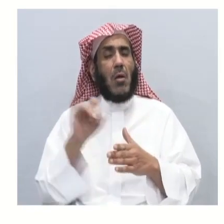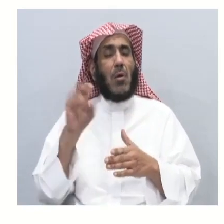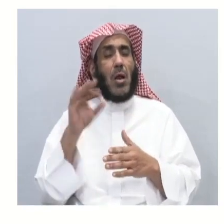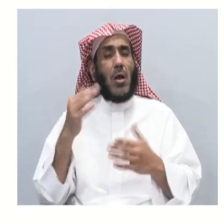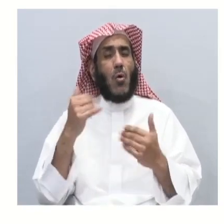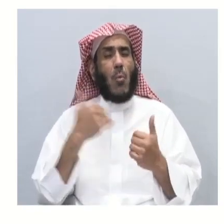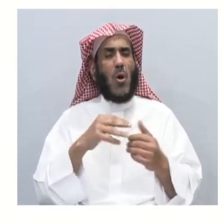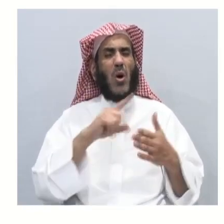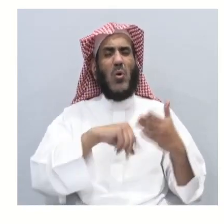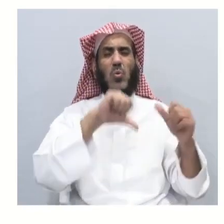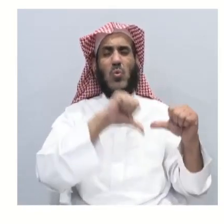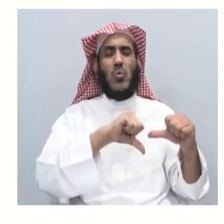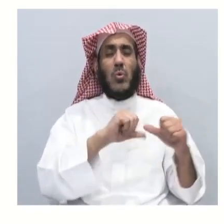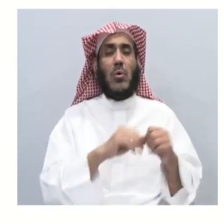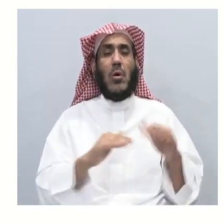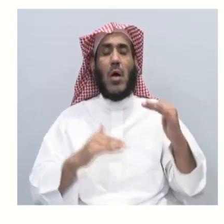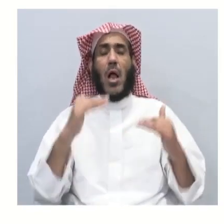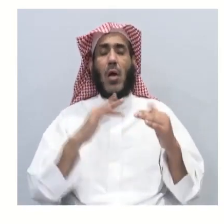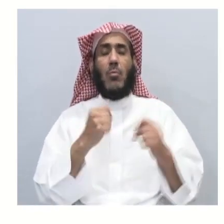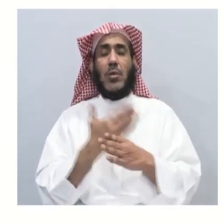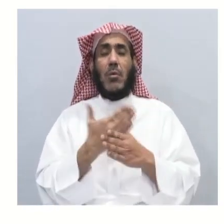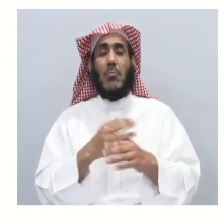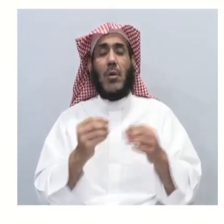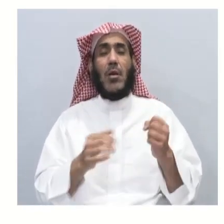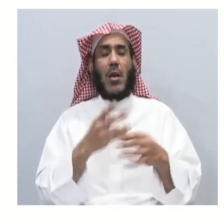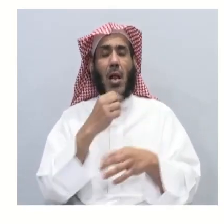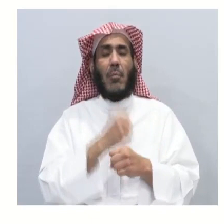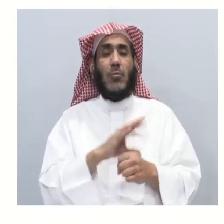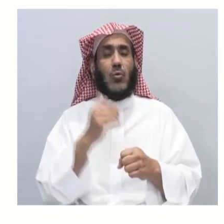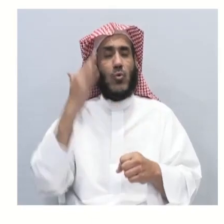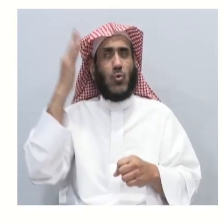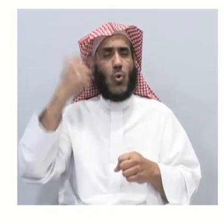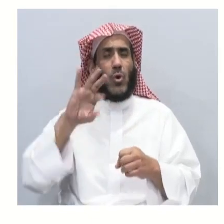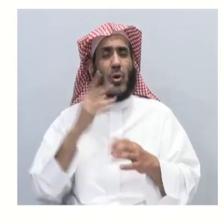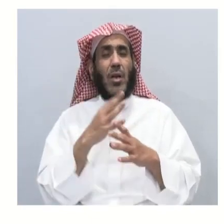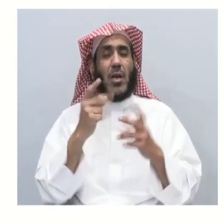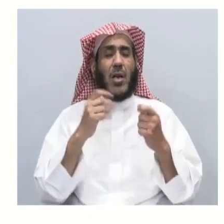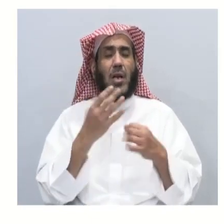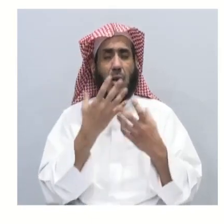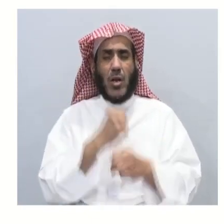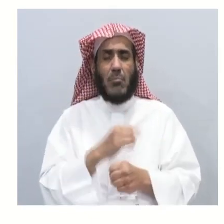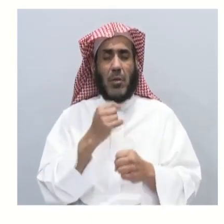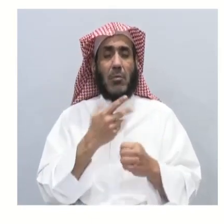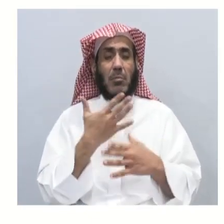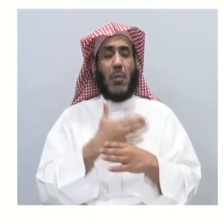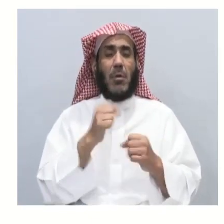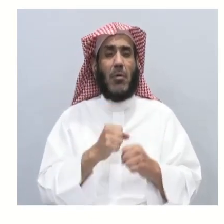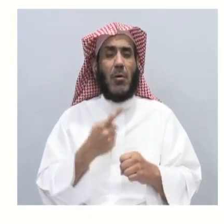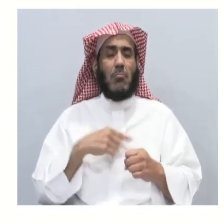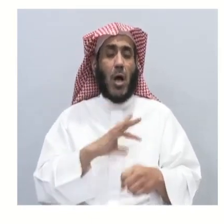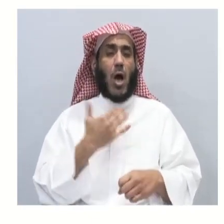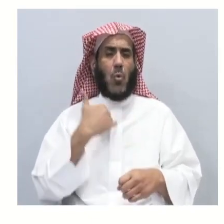لئلا يحل بها السوء. العدل من أسباب الأمن. شكر النعمة من أسباب الأمن. بأرواحنا نفتدي